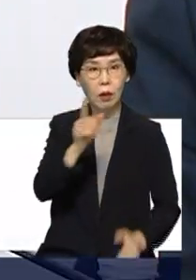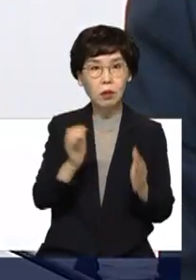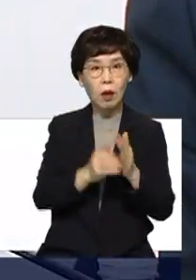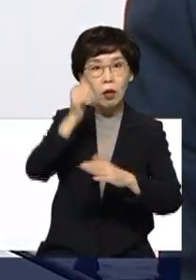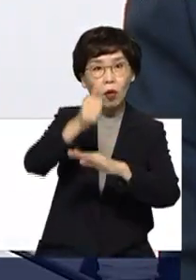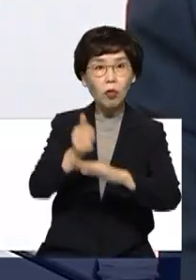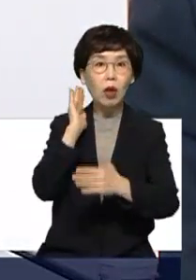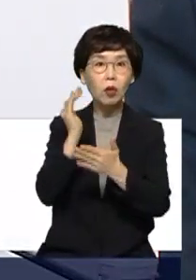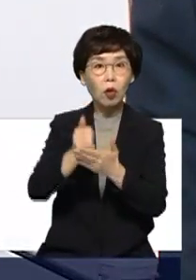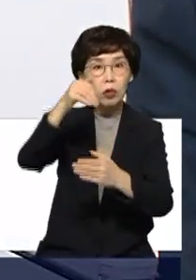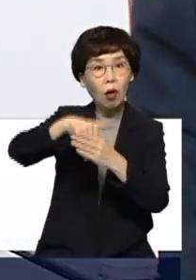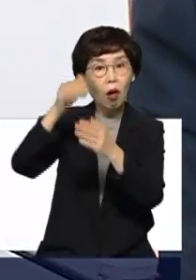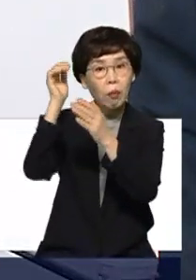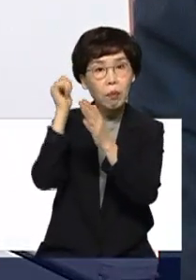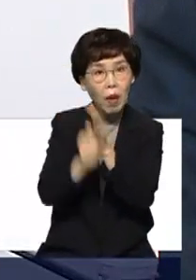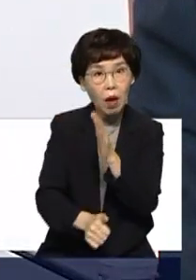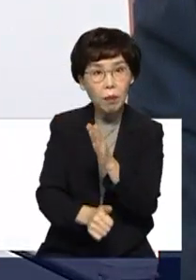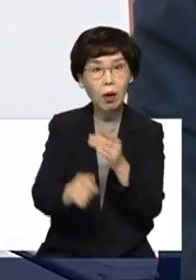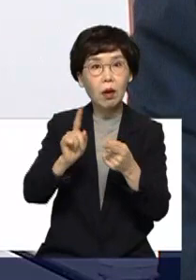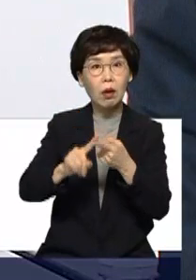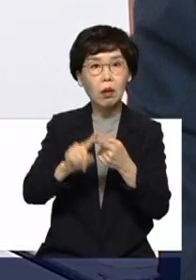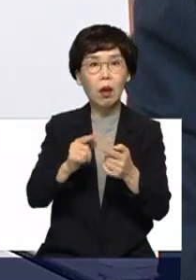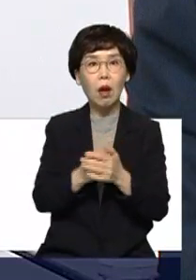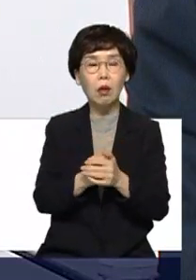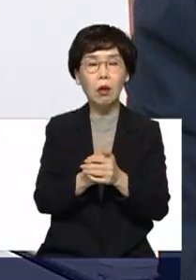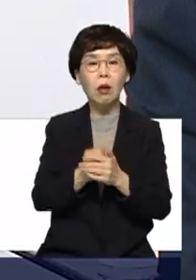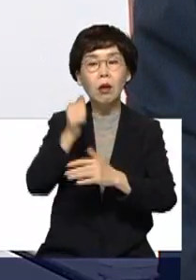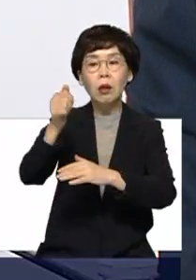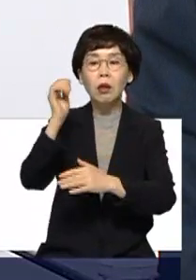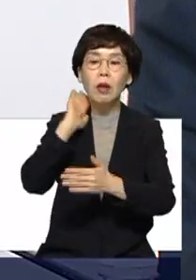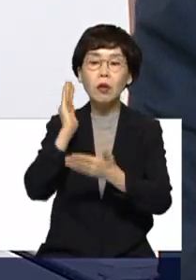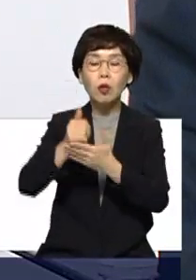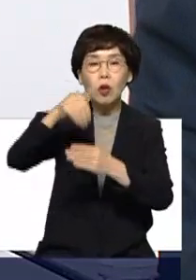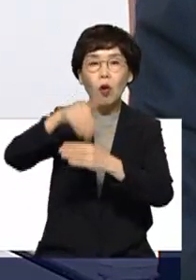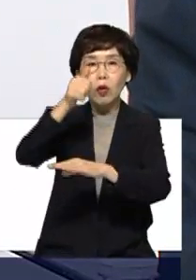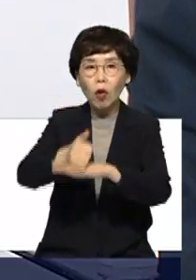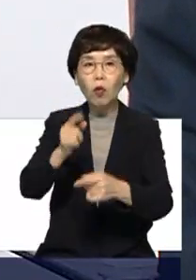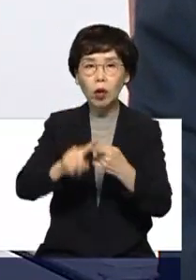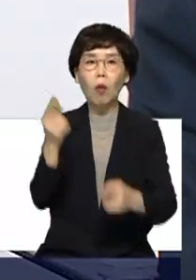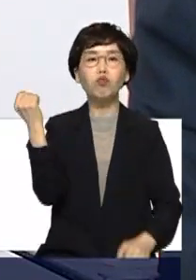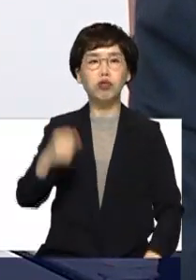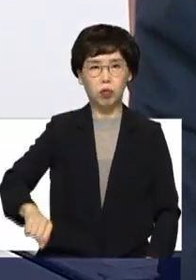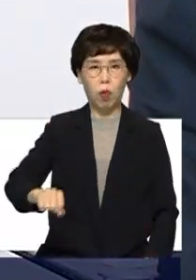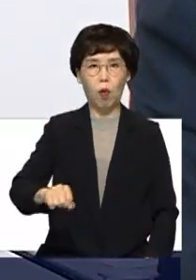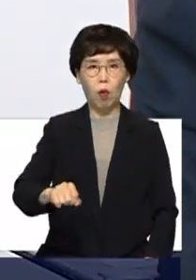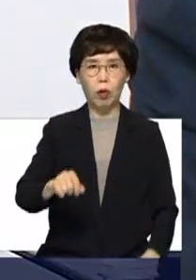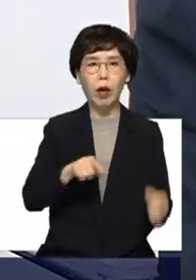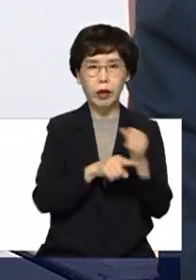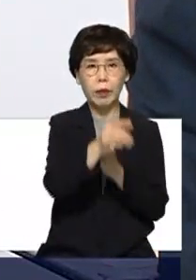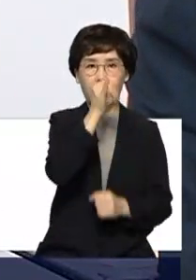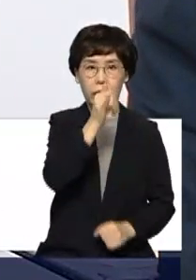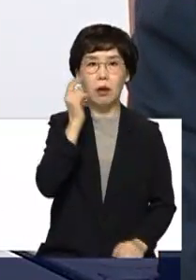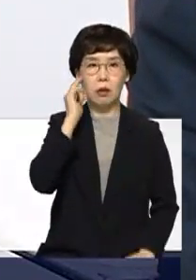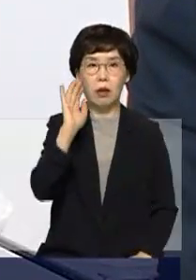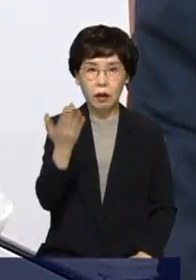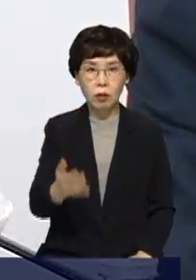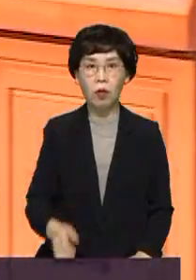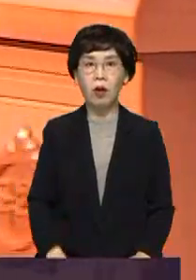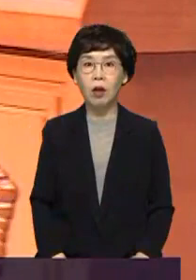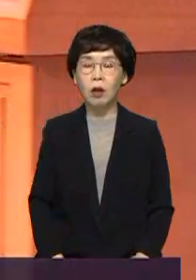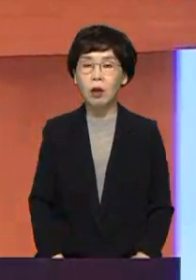대선 패배에 대한 대선 결과에 대한 불복이 거기에 또 담겨 있다 이렇게 생각을 하고